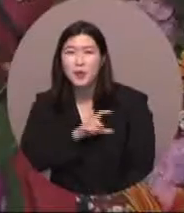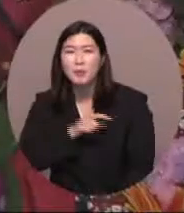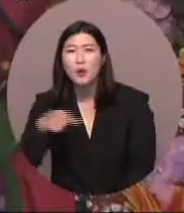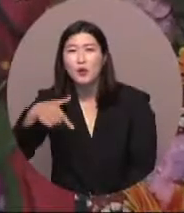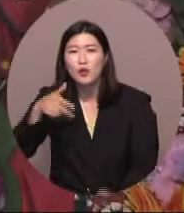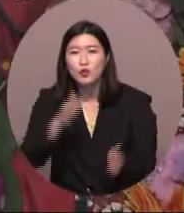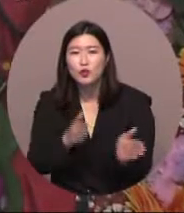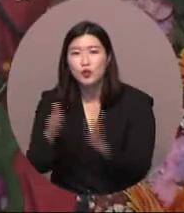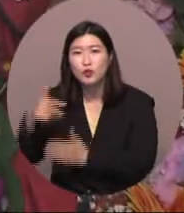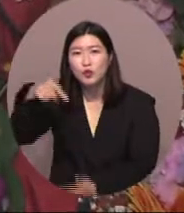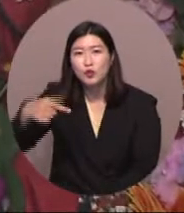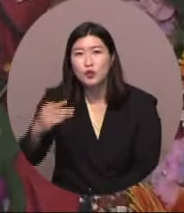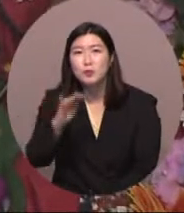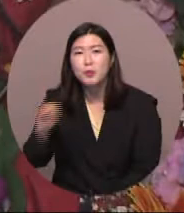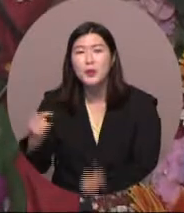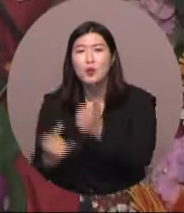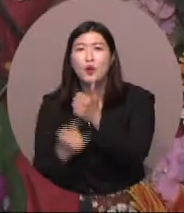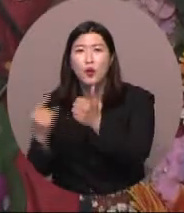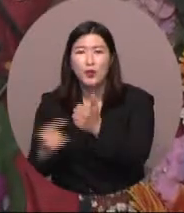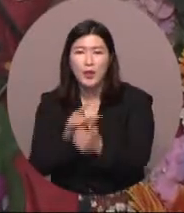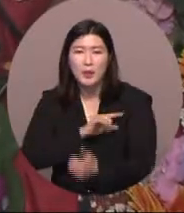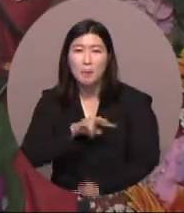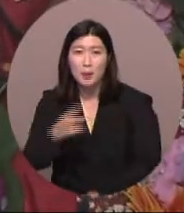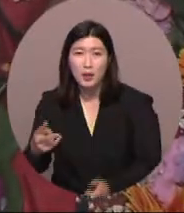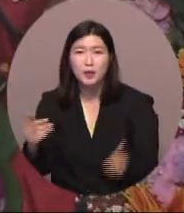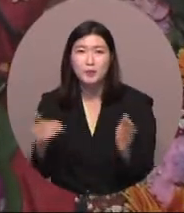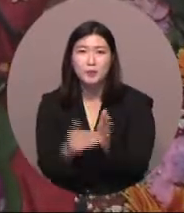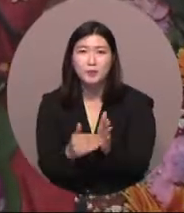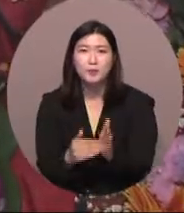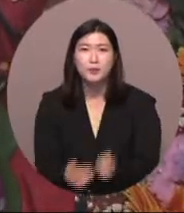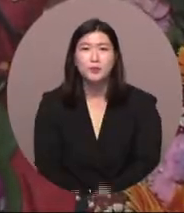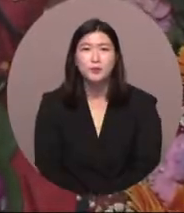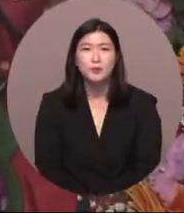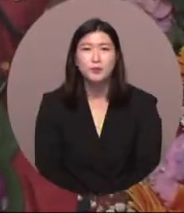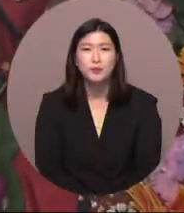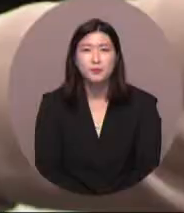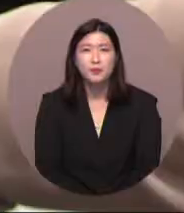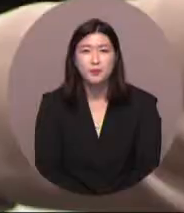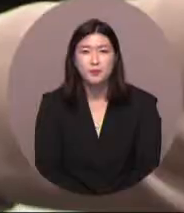힘센 충남 준비위원 회로 명칭을 정했다고 설명했습니다